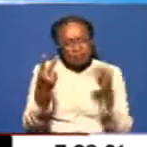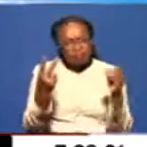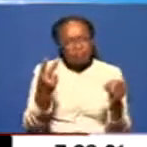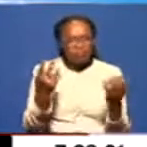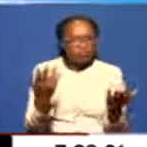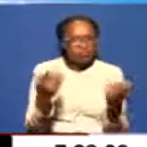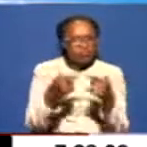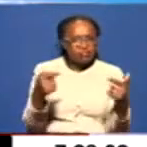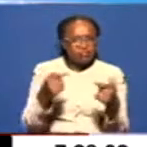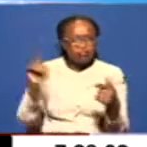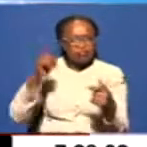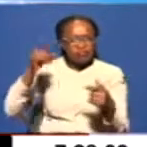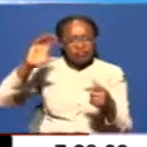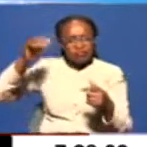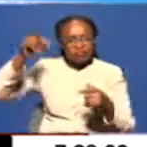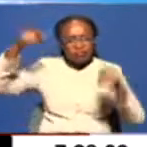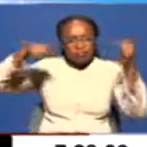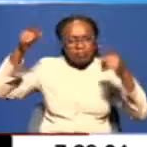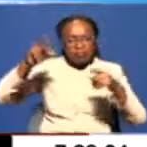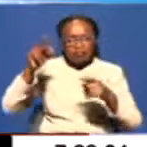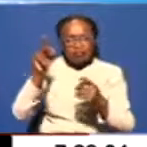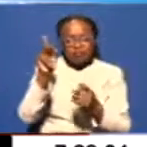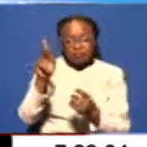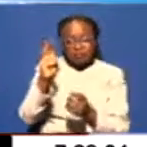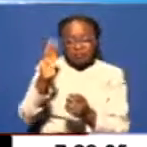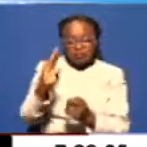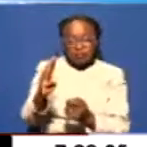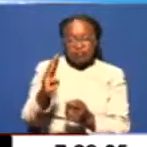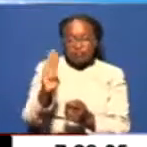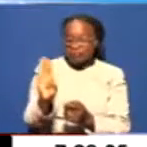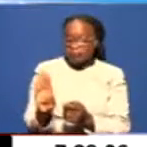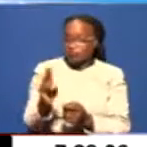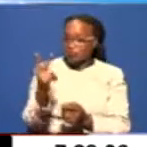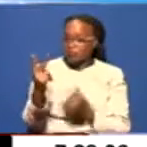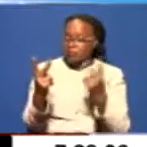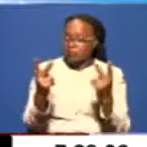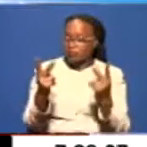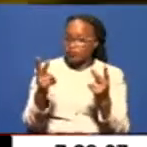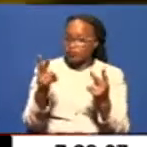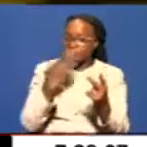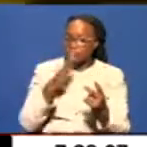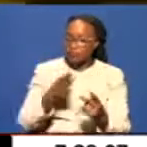ya Nairobi City Stars, huku KCB wakitoka sare ya mabao 2-2 na Nzoia Sugar.